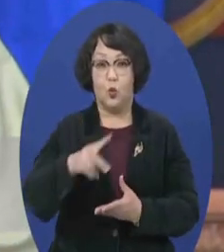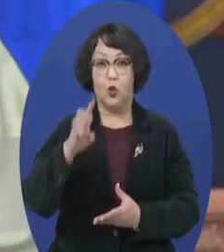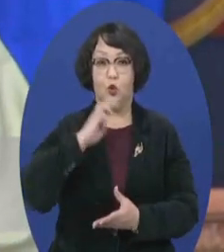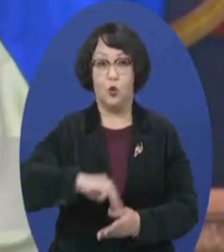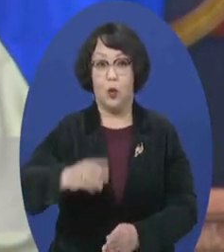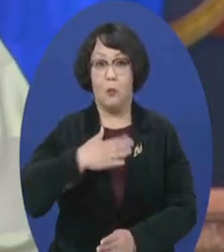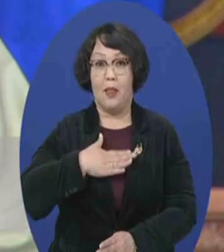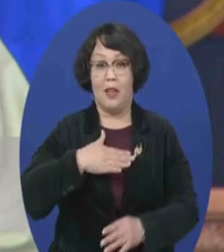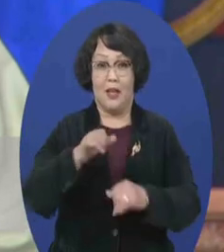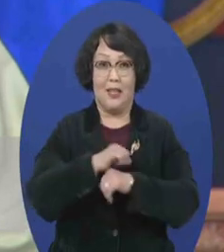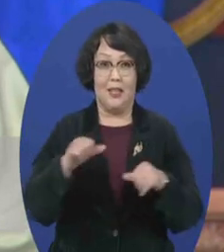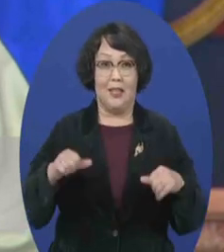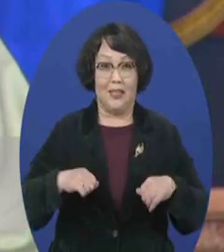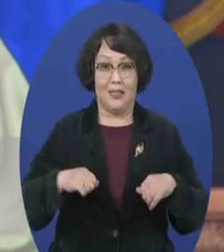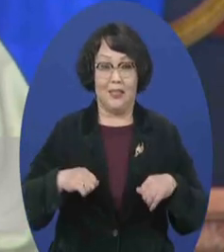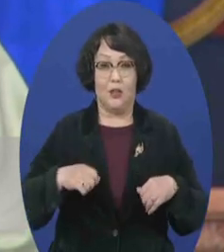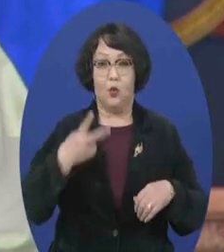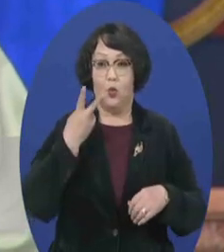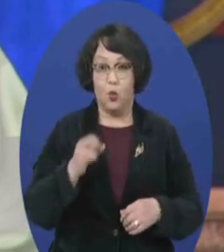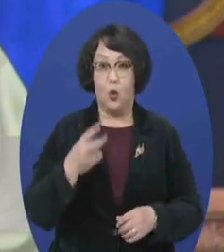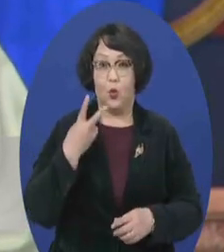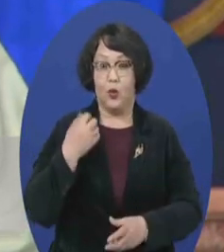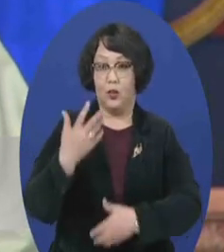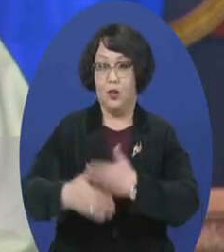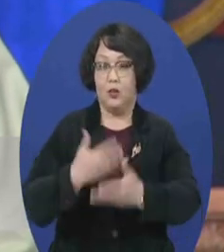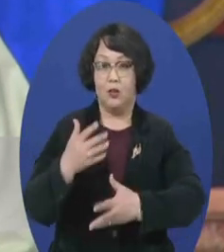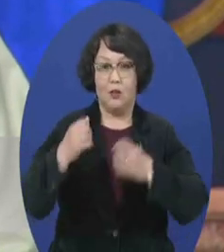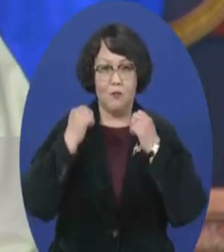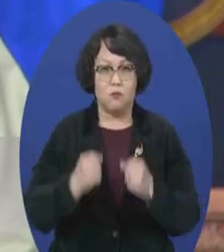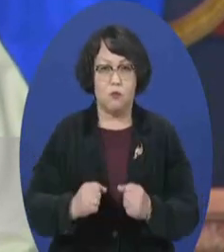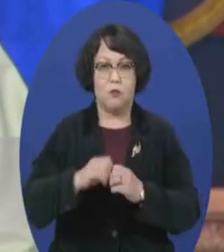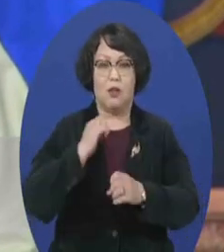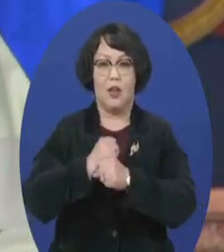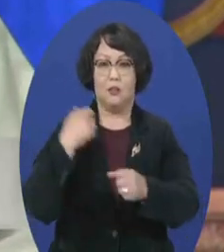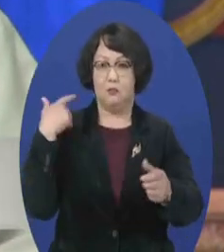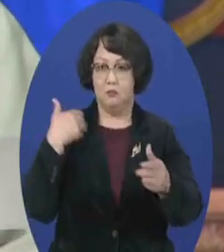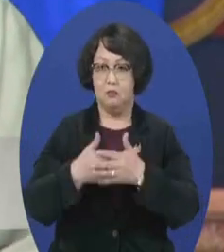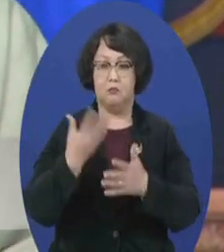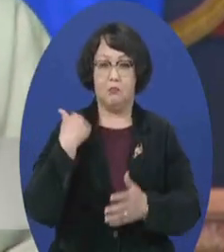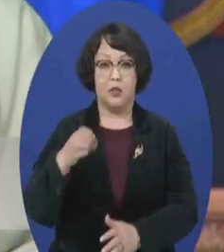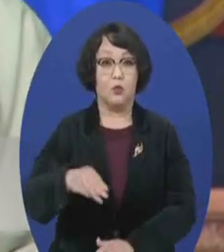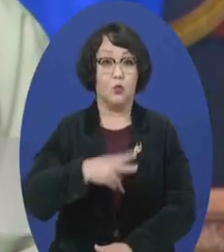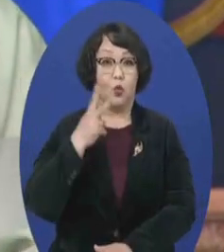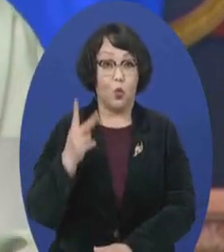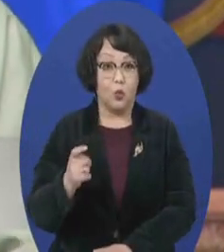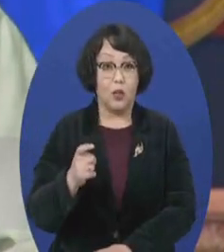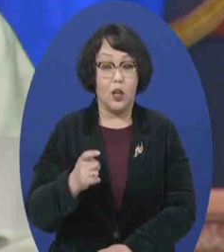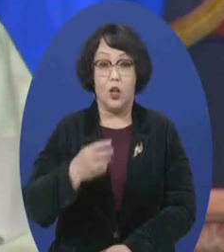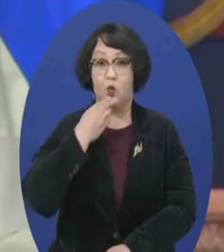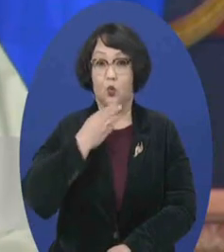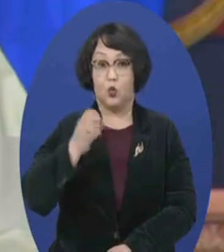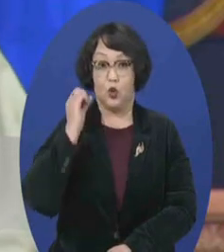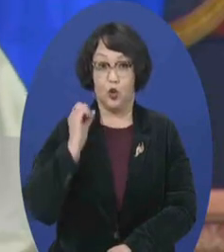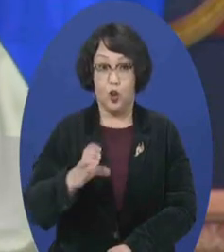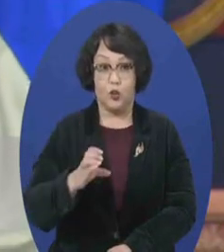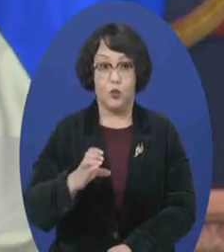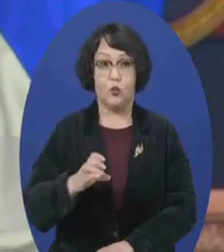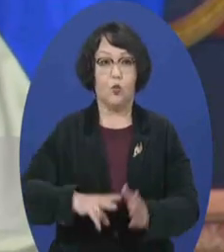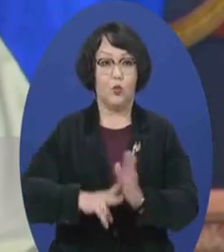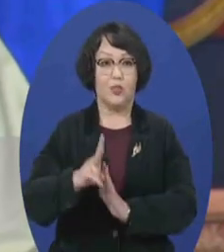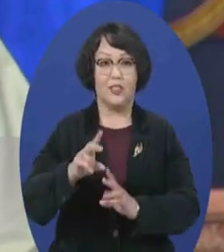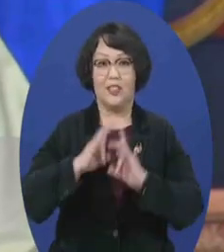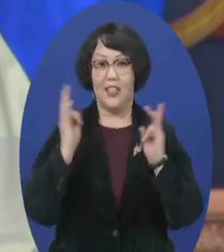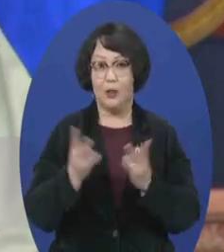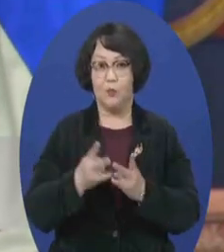төлөө манай ард түмэн ямагт үеийн үед тэмцэж ирсэн түүхтэй. Чухамхүү шударга ёс тогтсон тэрэл